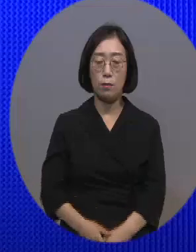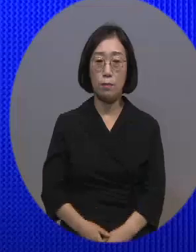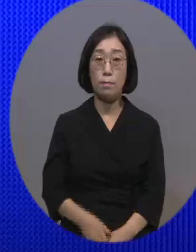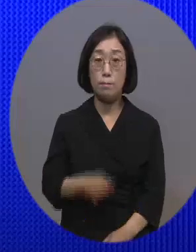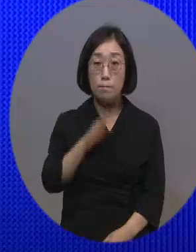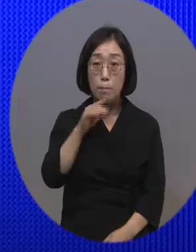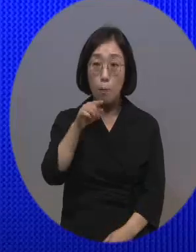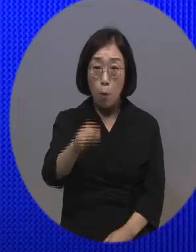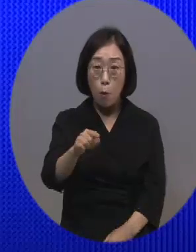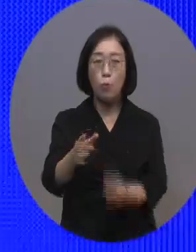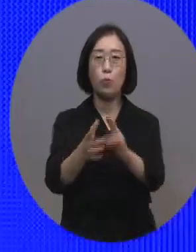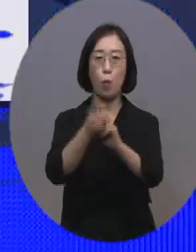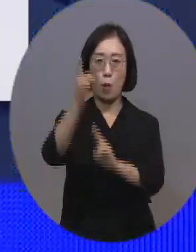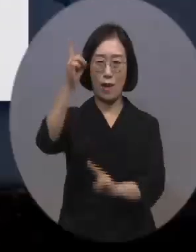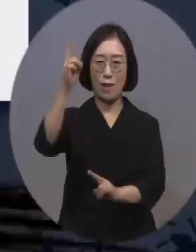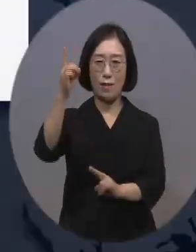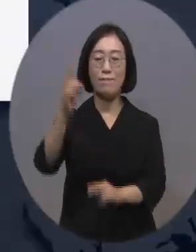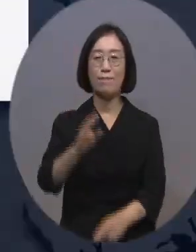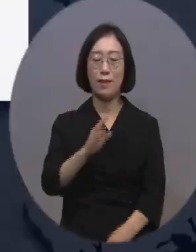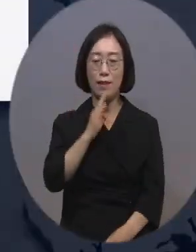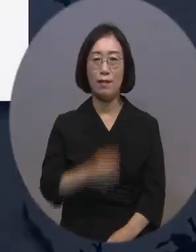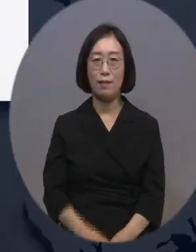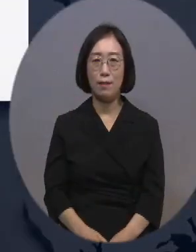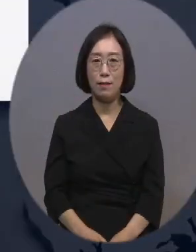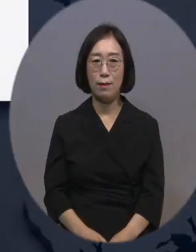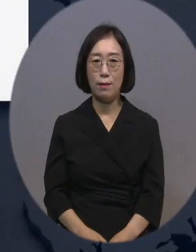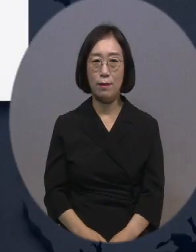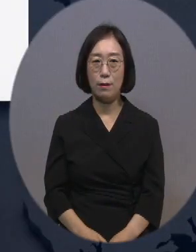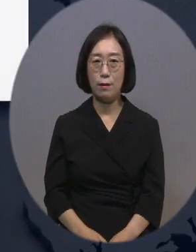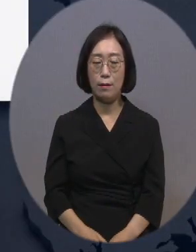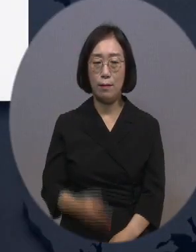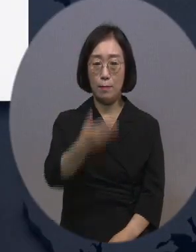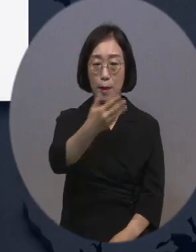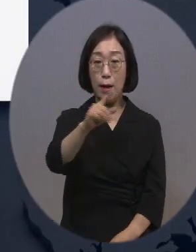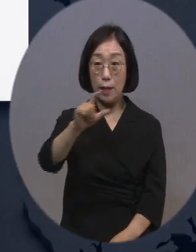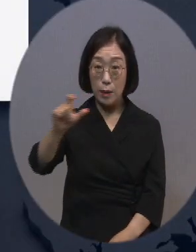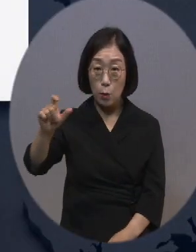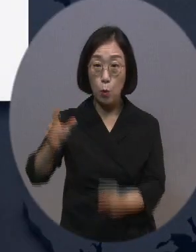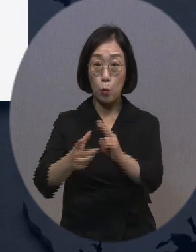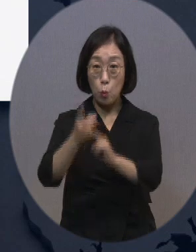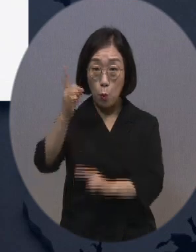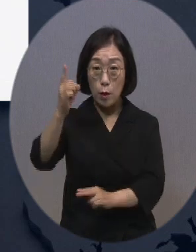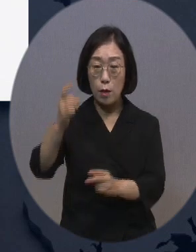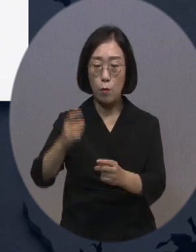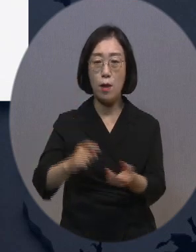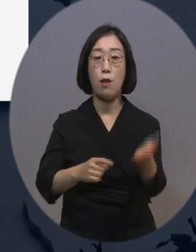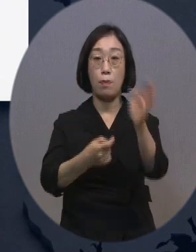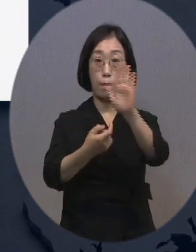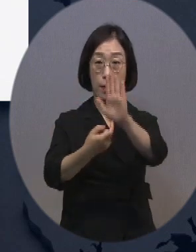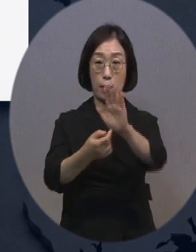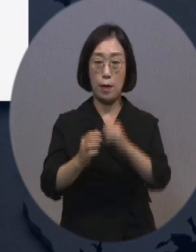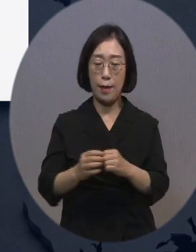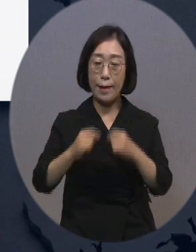바로 통일입니다. 8.15 통일 독트린이라 불리는데요.